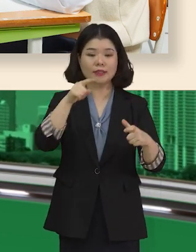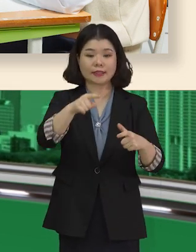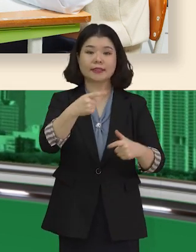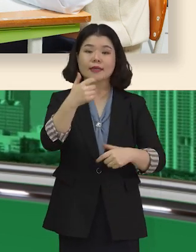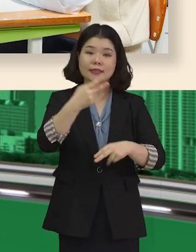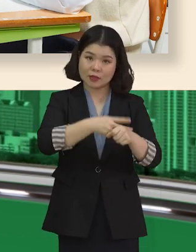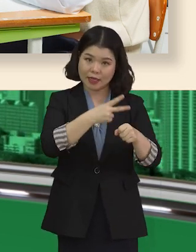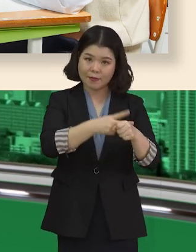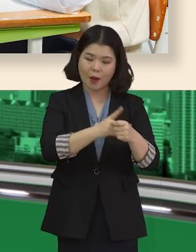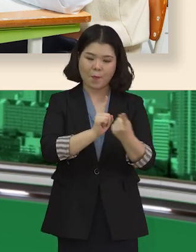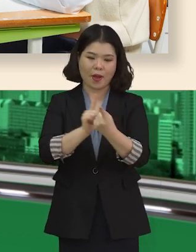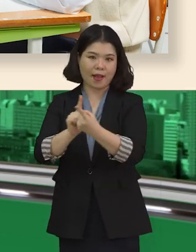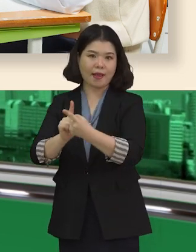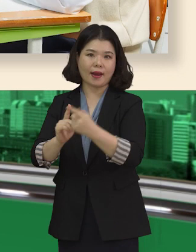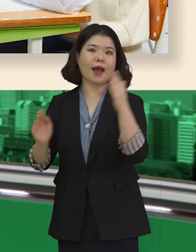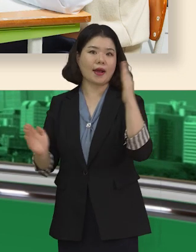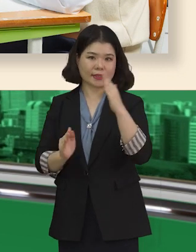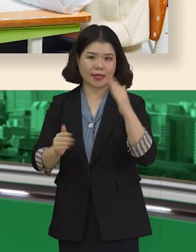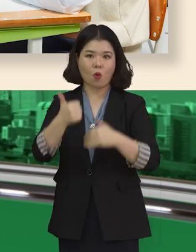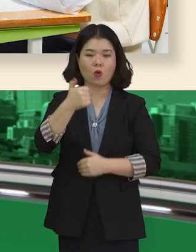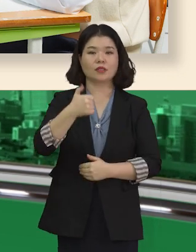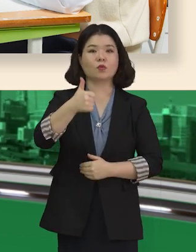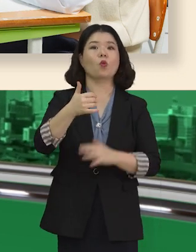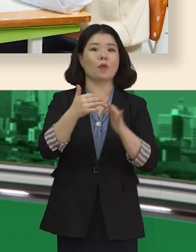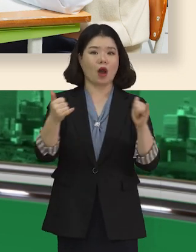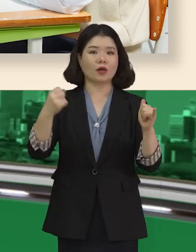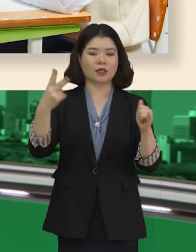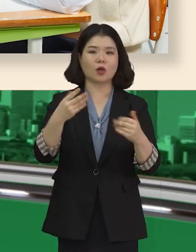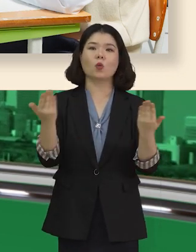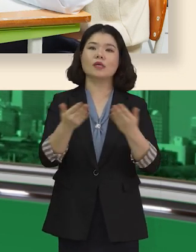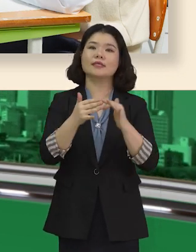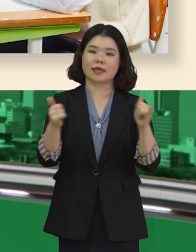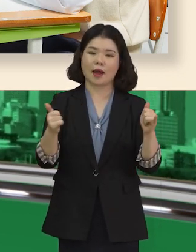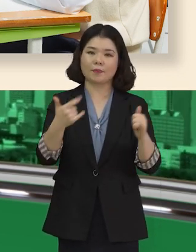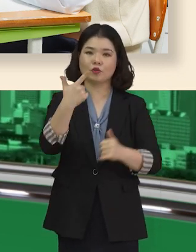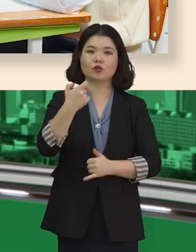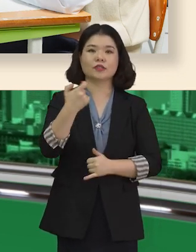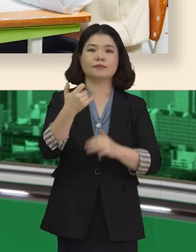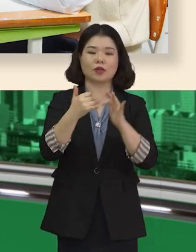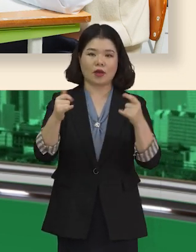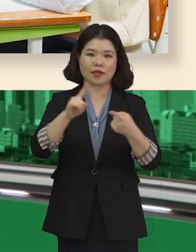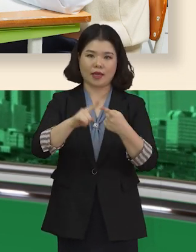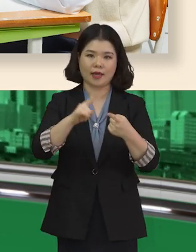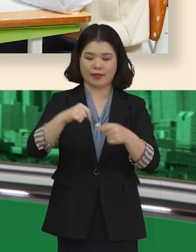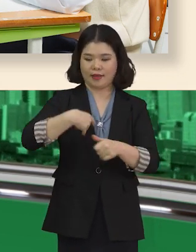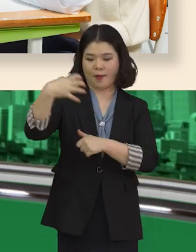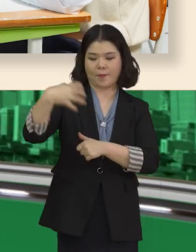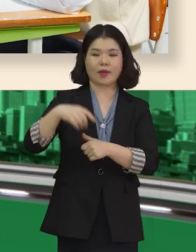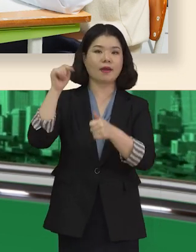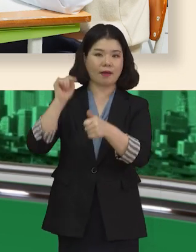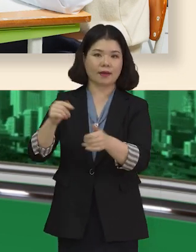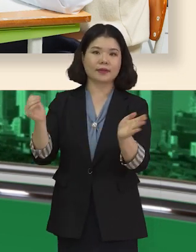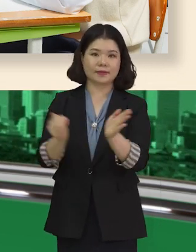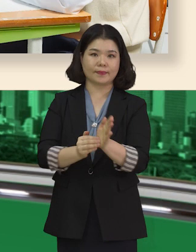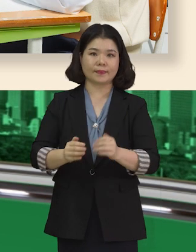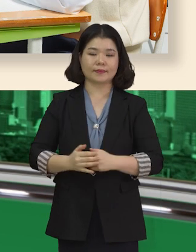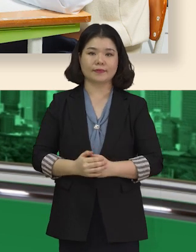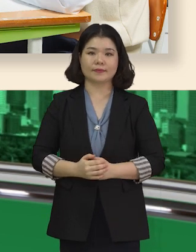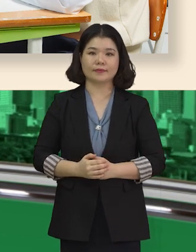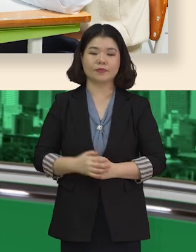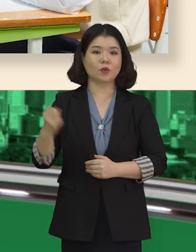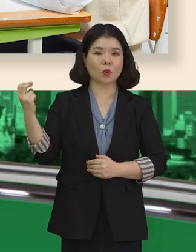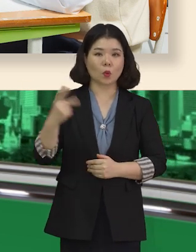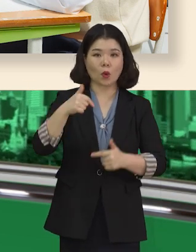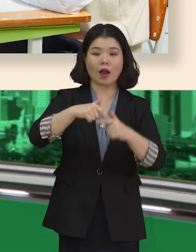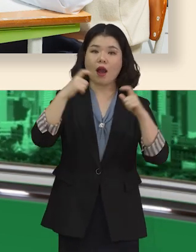해당 강사와 접촉한 수강생 55명과 직원 등 60명에 대해 자가격리 조치를 했습니다.